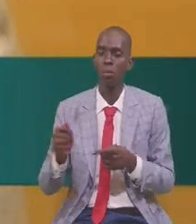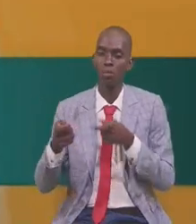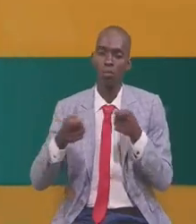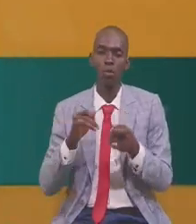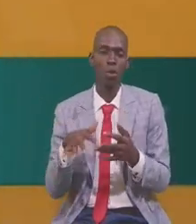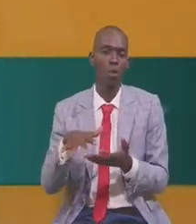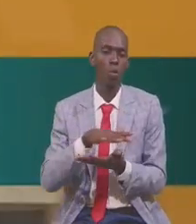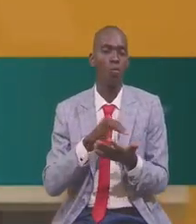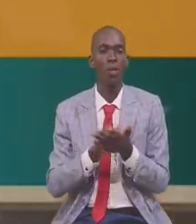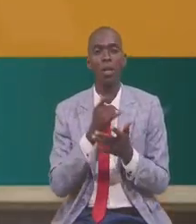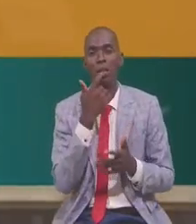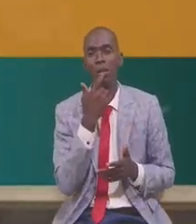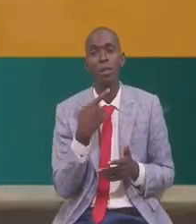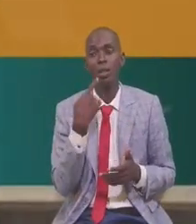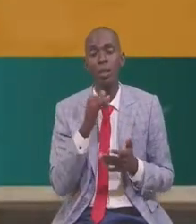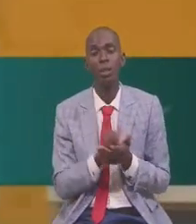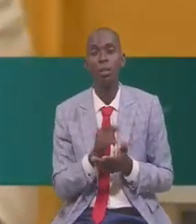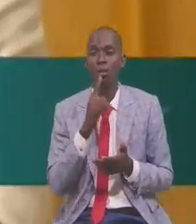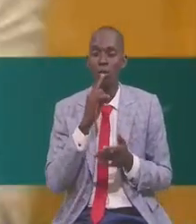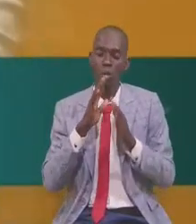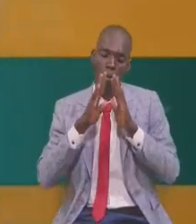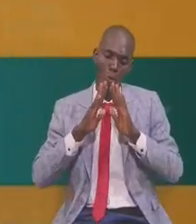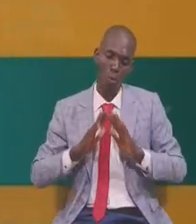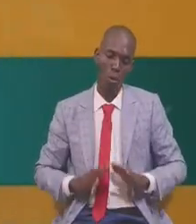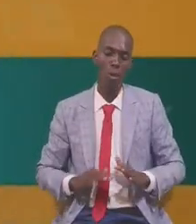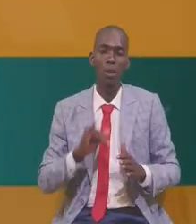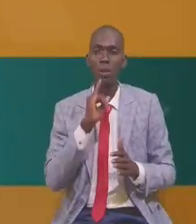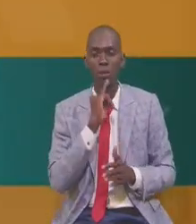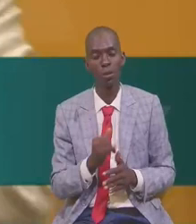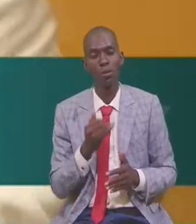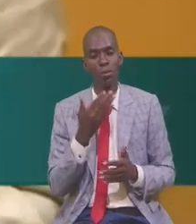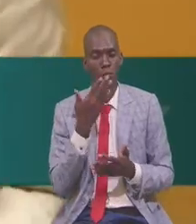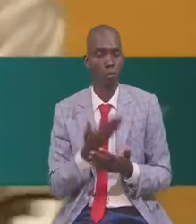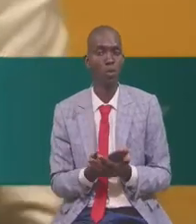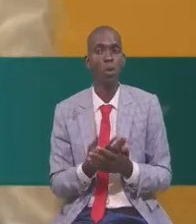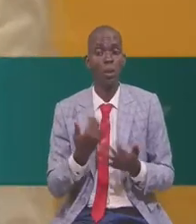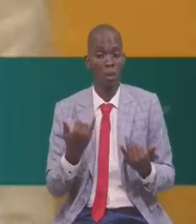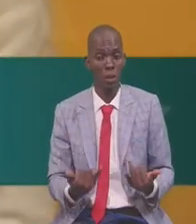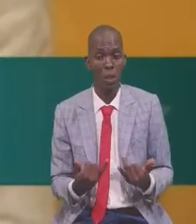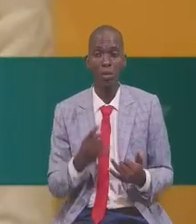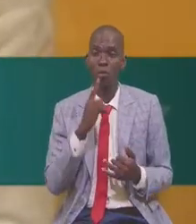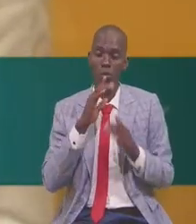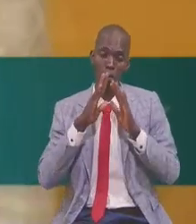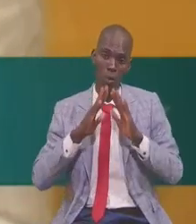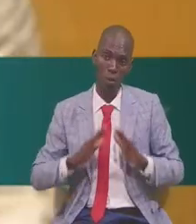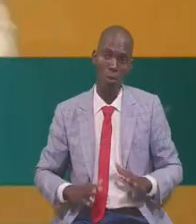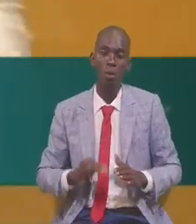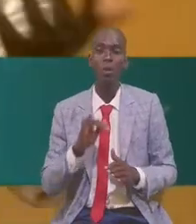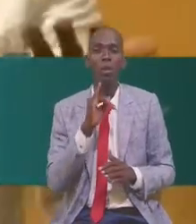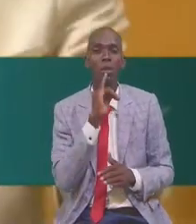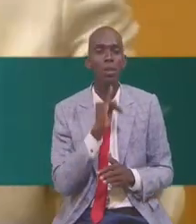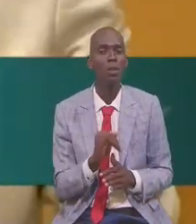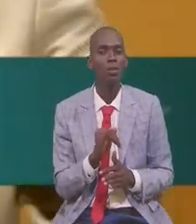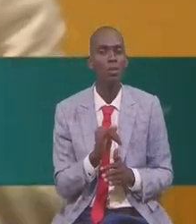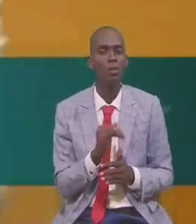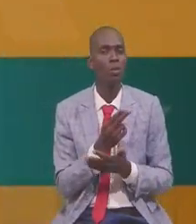Ils disent que le silence est doré. Cette fois-ci, le silence est vraiment doré. Ici,